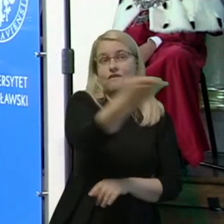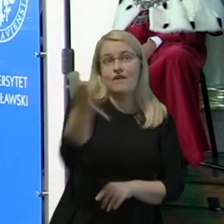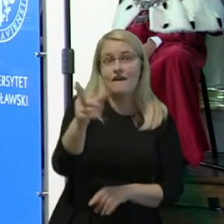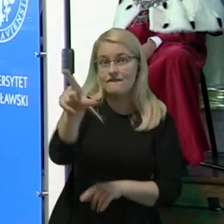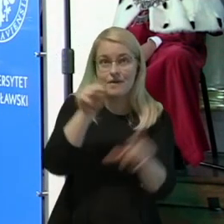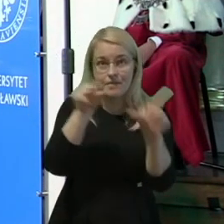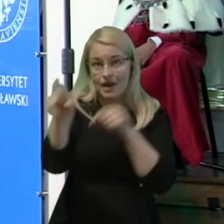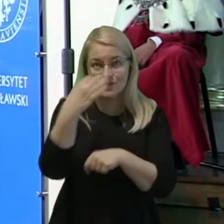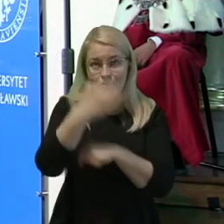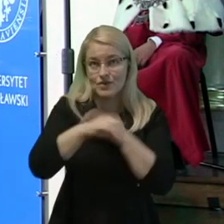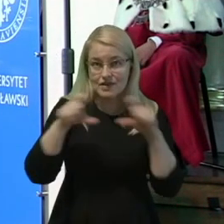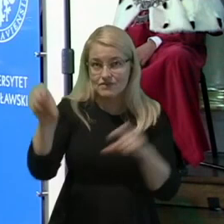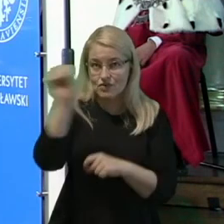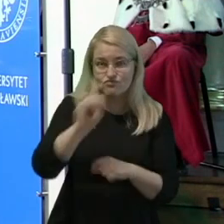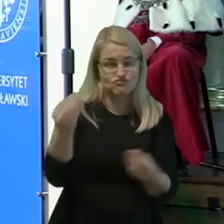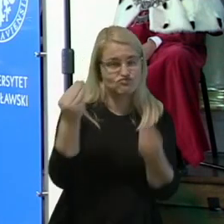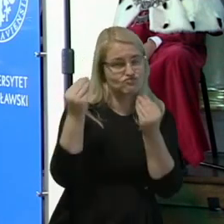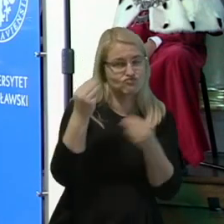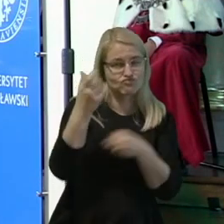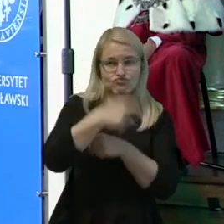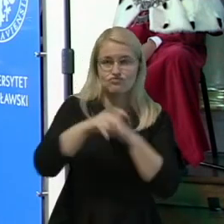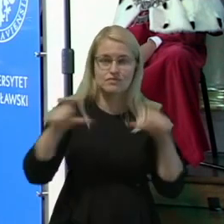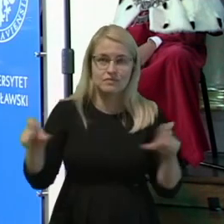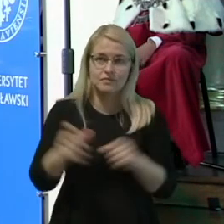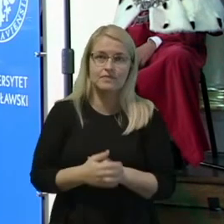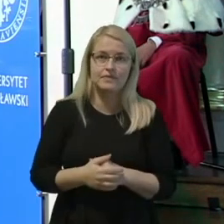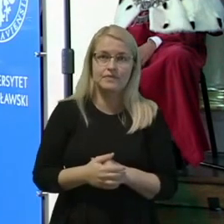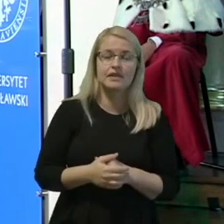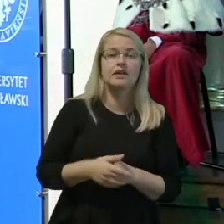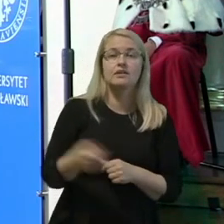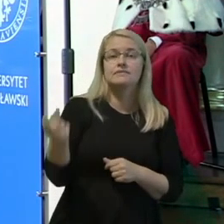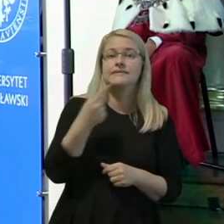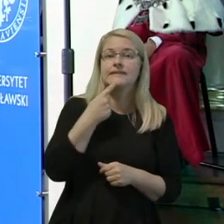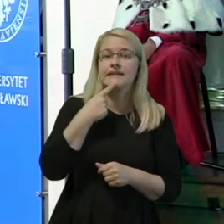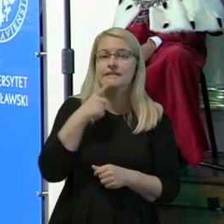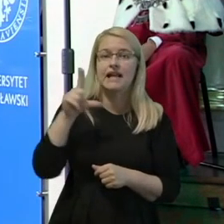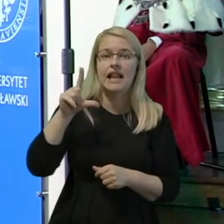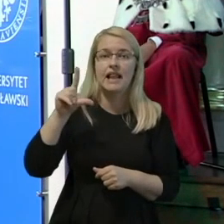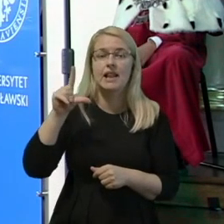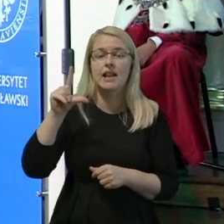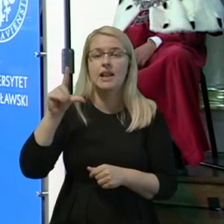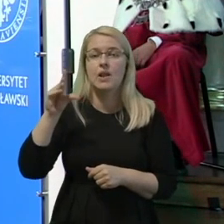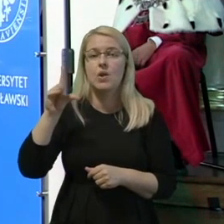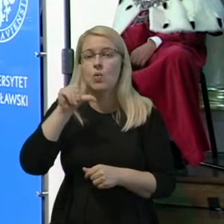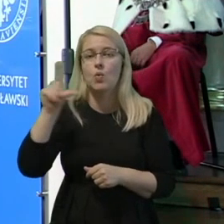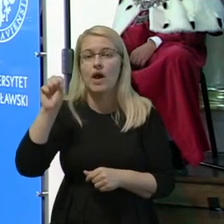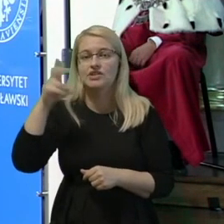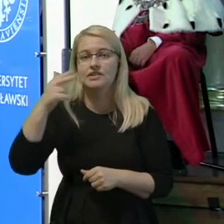wspaniałą uczelnię. Quod bonum, Felix Faustum, fortunatum quae sit.